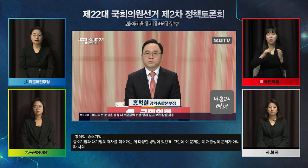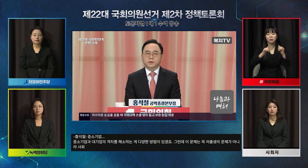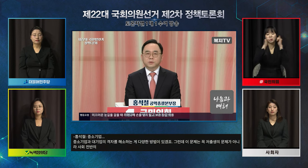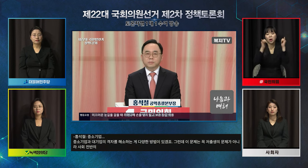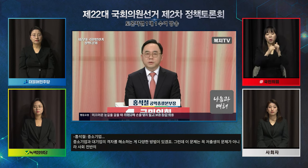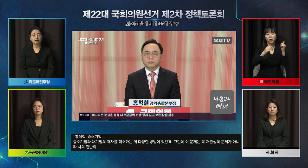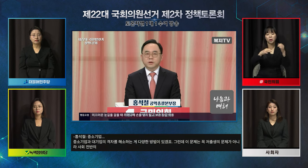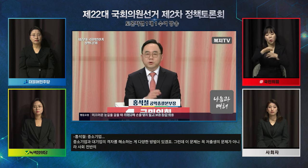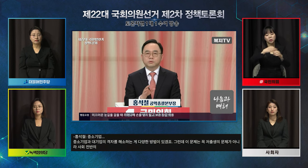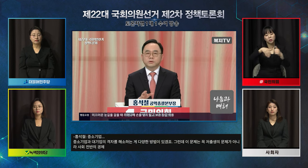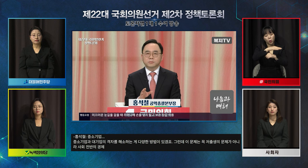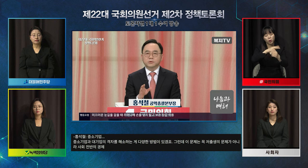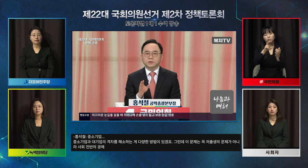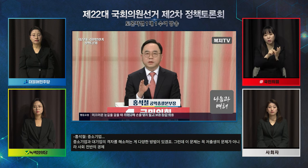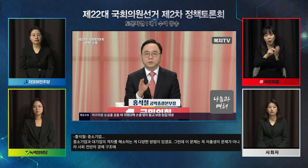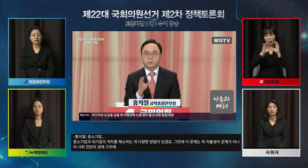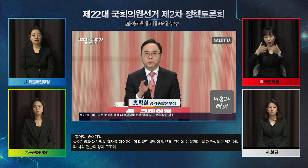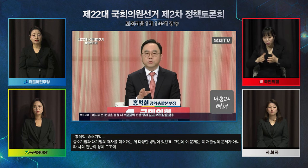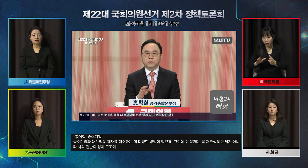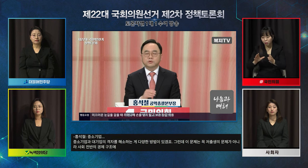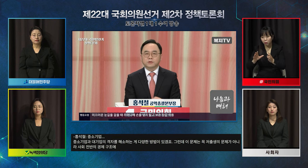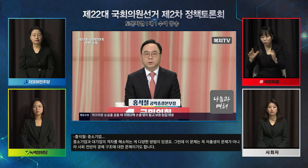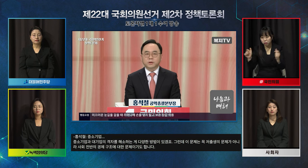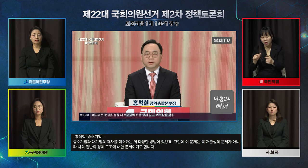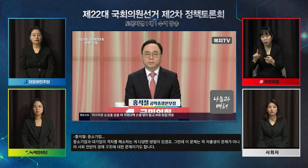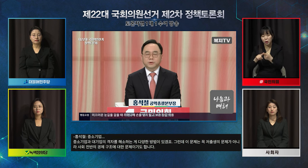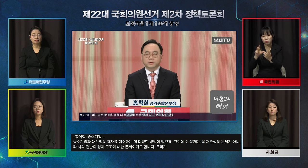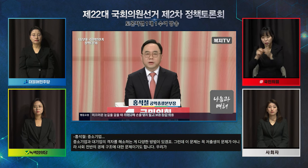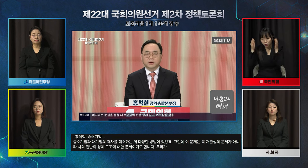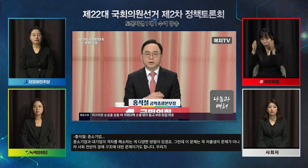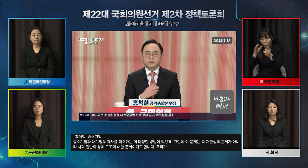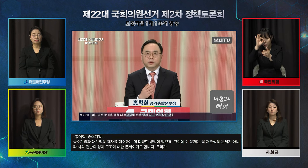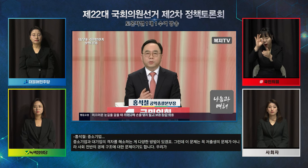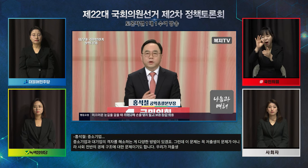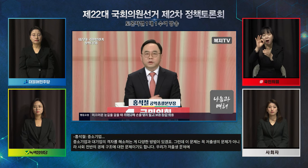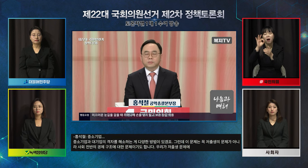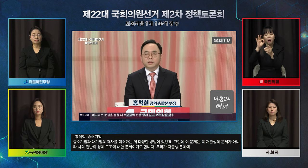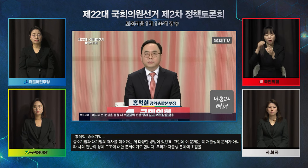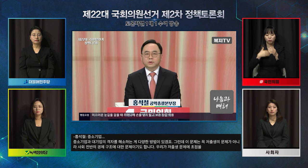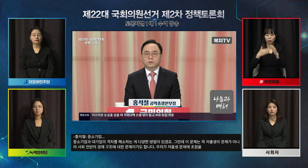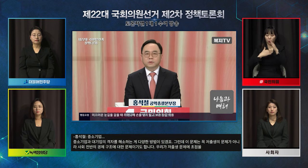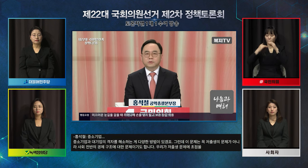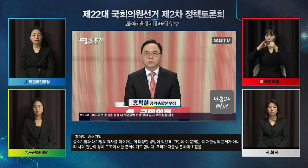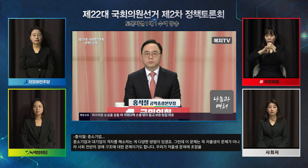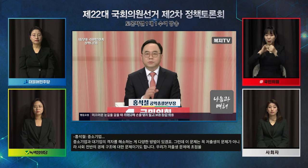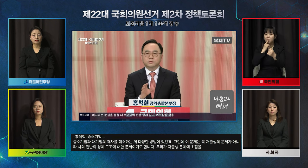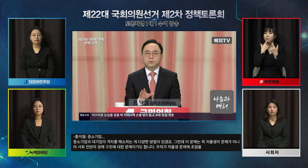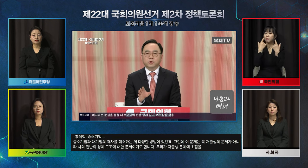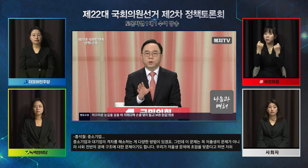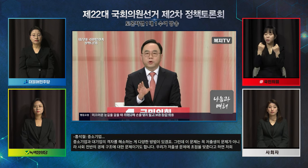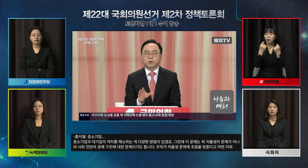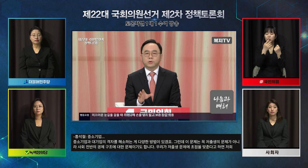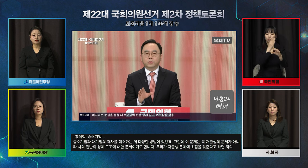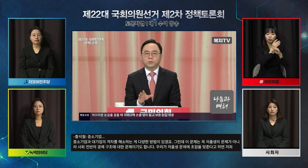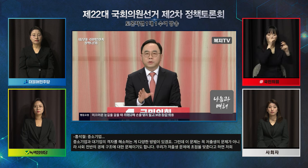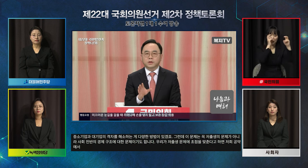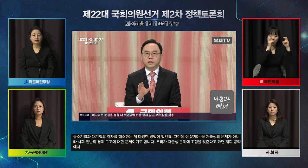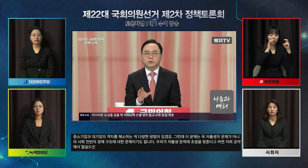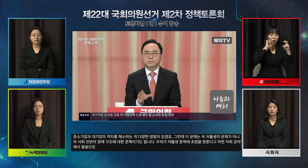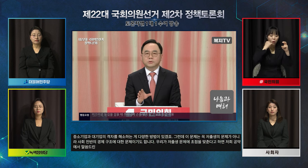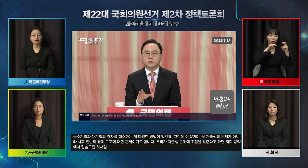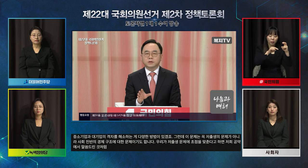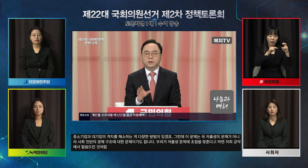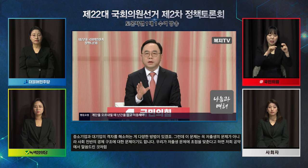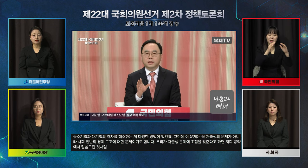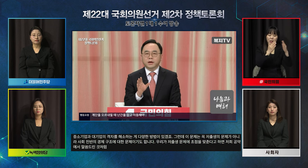구조에 대한 문제이기도 합니다. 우리가 저출생 문제에 초점을 맞춘다고 한다면 저희 공약에서 말씀드렸던 것처럼 중소기업의 어려움을 겪고 있는